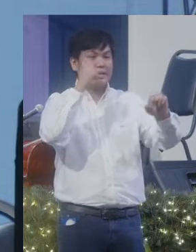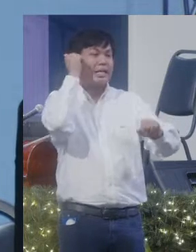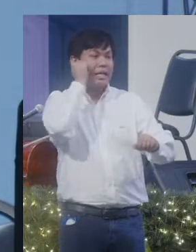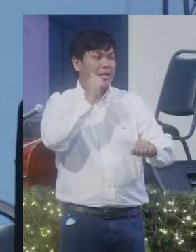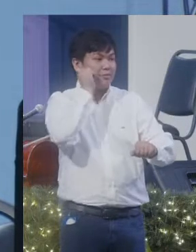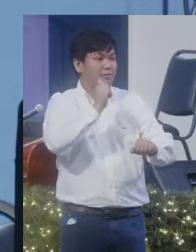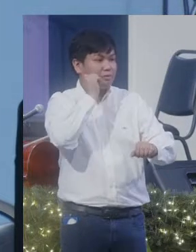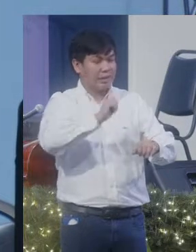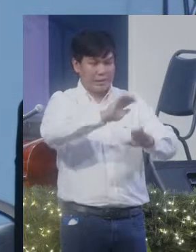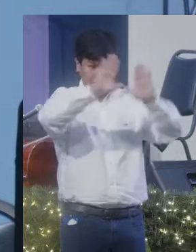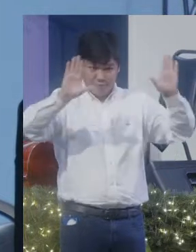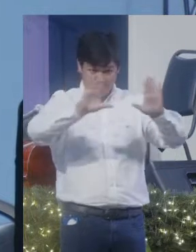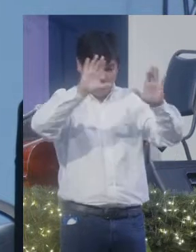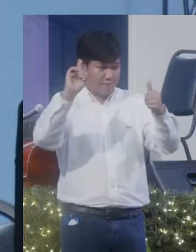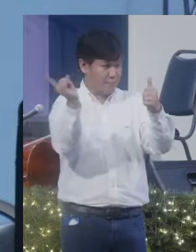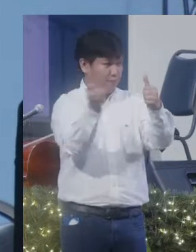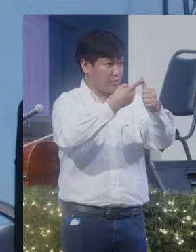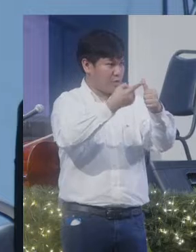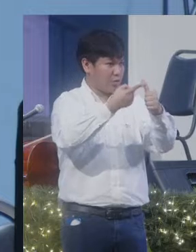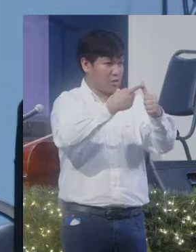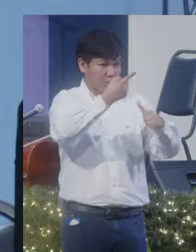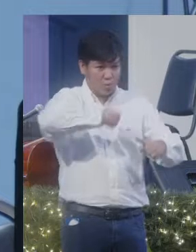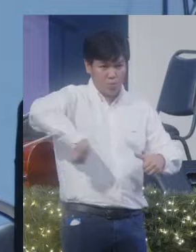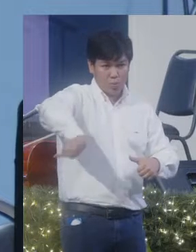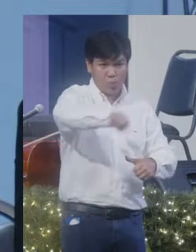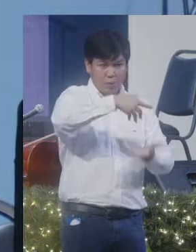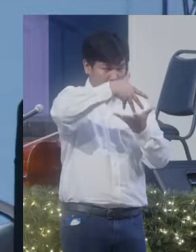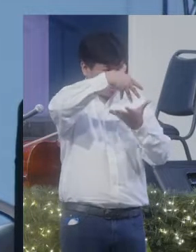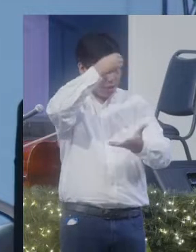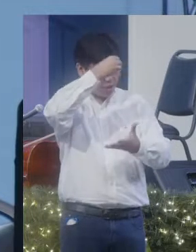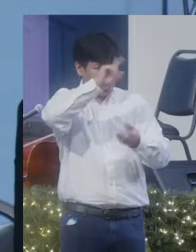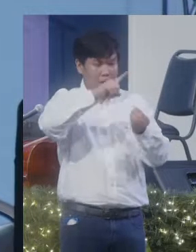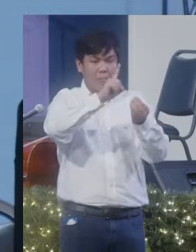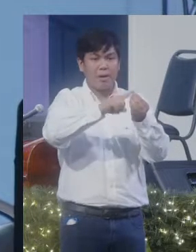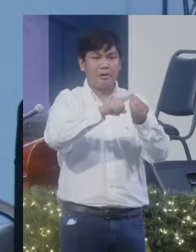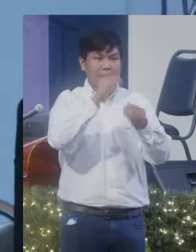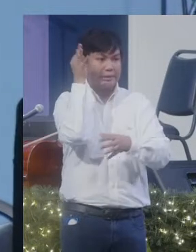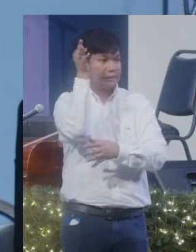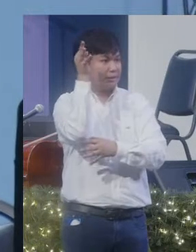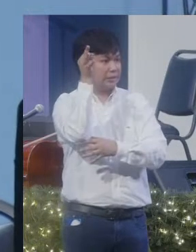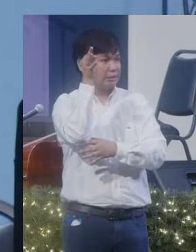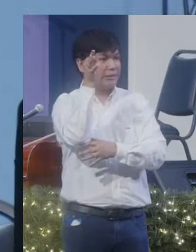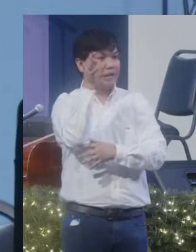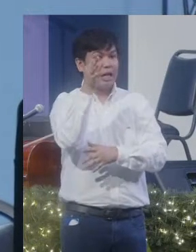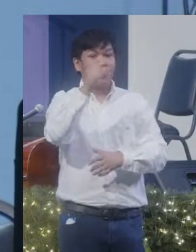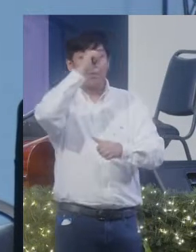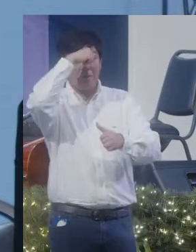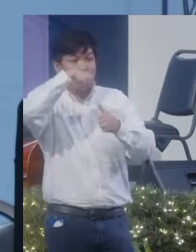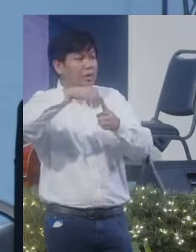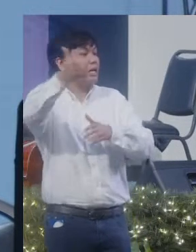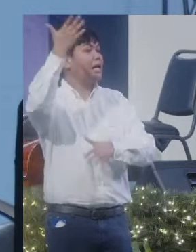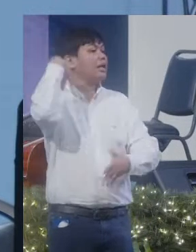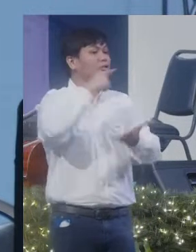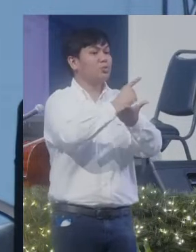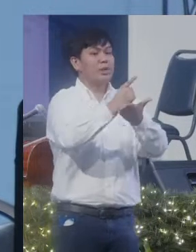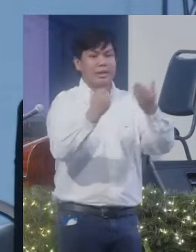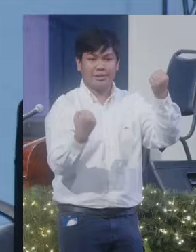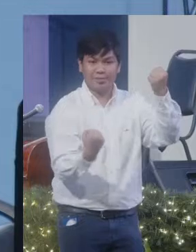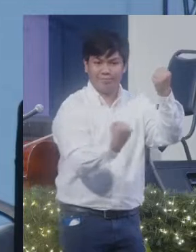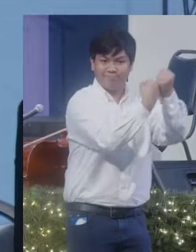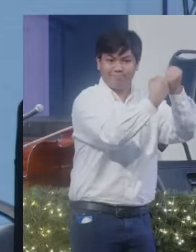by verse. Meron po kaming usual series na katatapos lang, yung One Another Commands in the